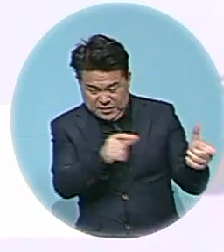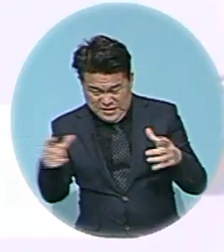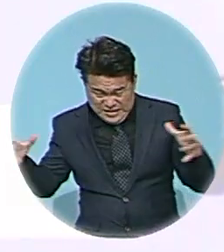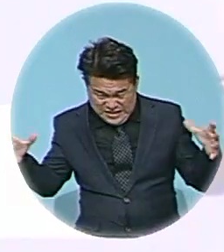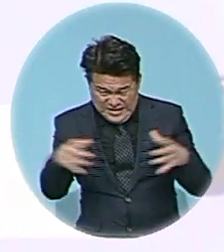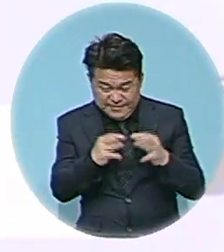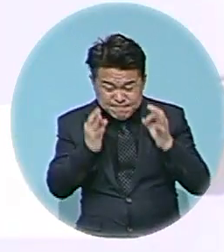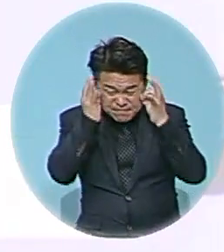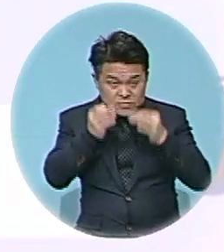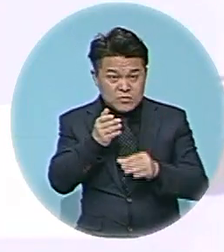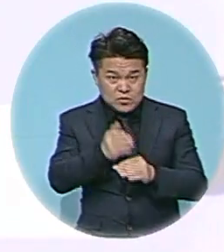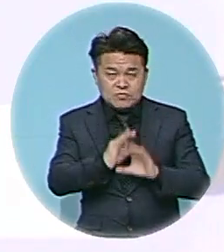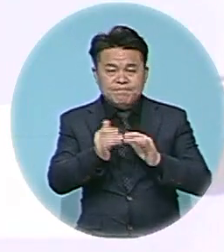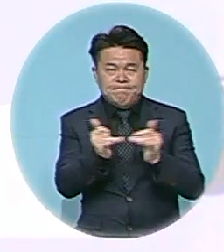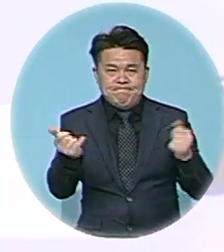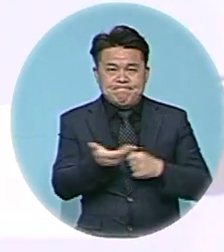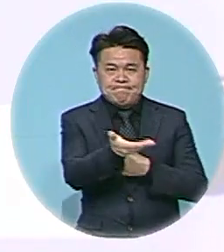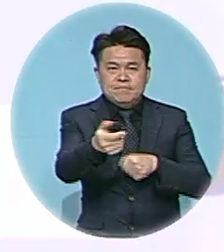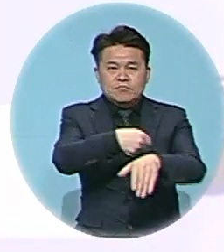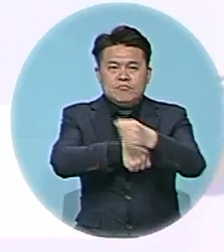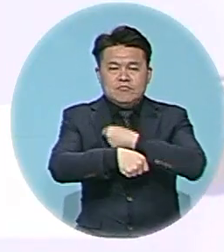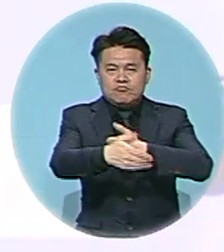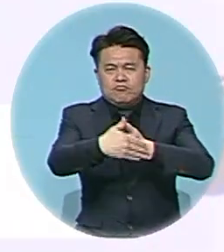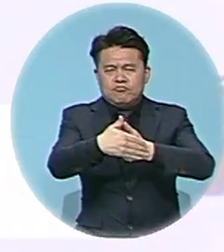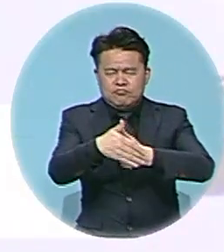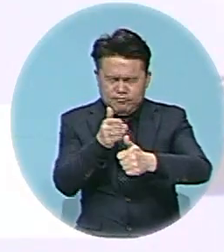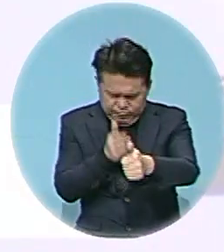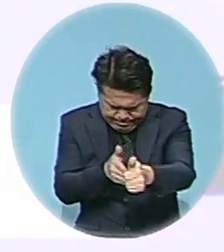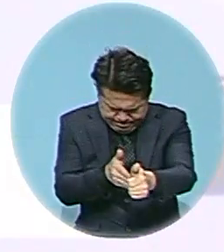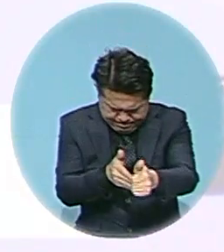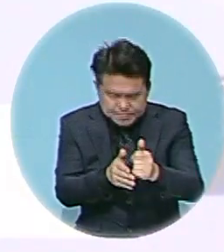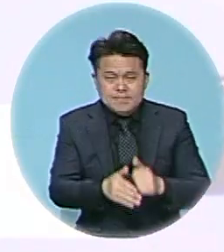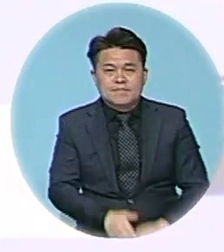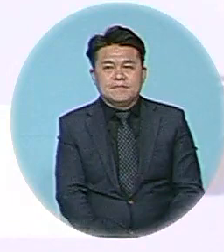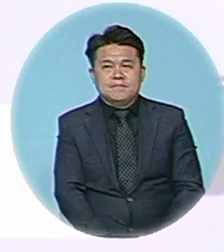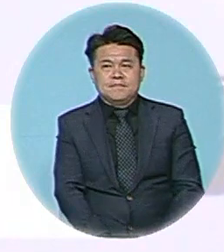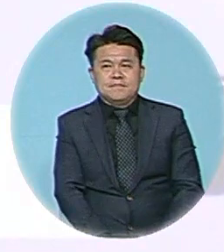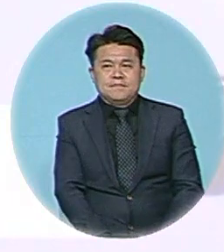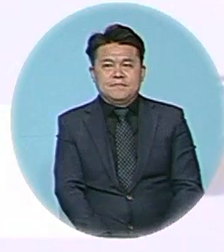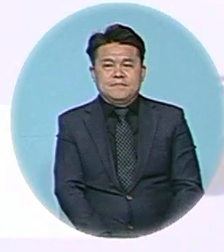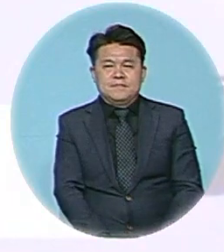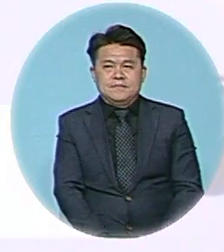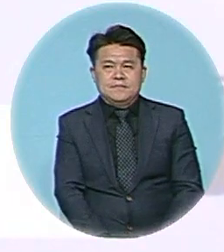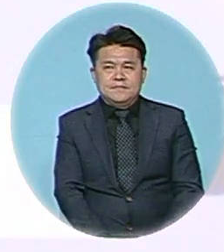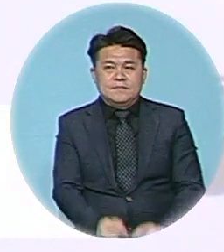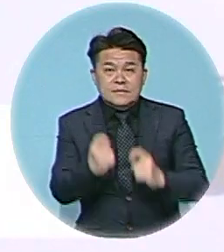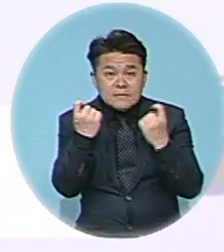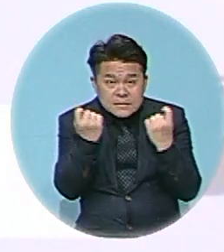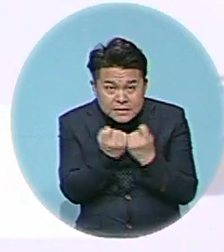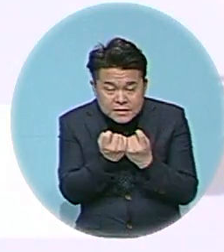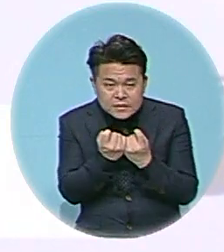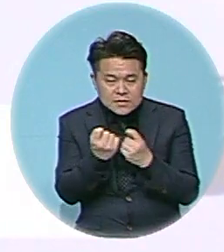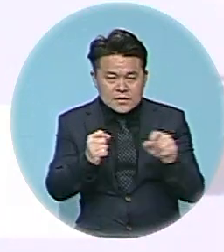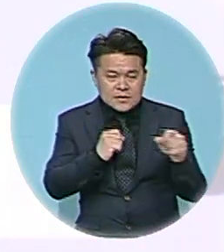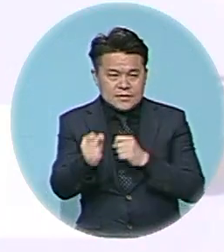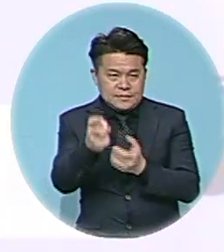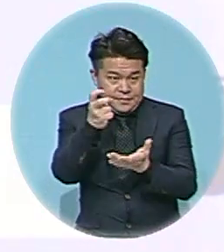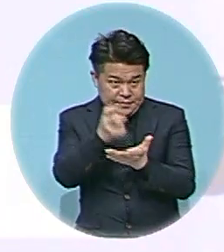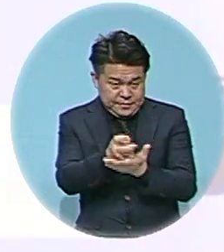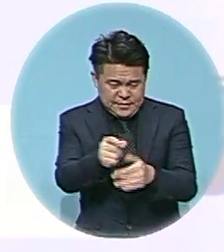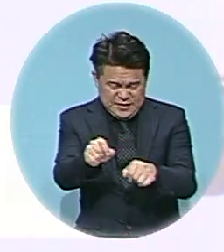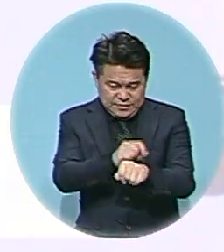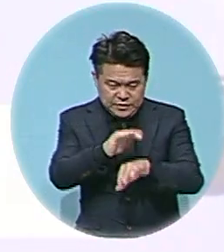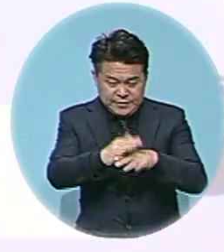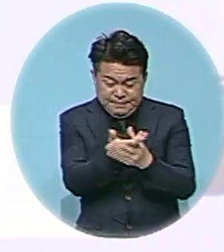다하고 있으며 국민들의 적극적인 협조도 다시 한번 당부드립니다. 개인 그 행동수칻, 특히